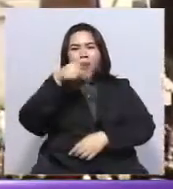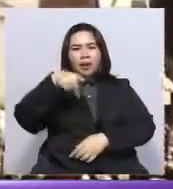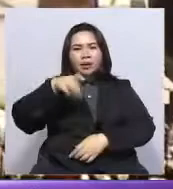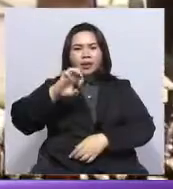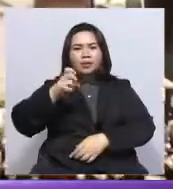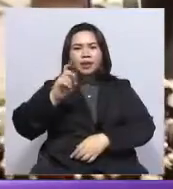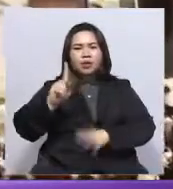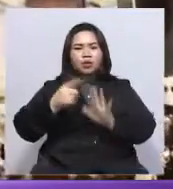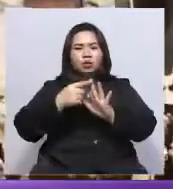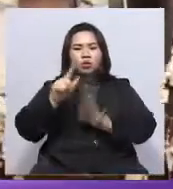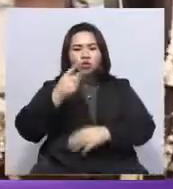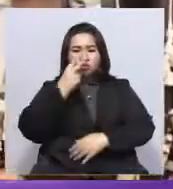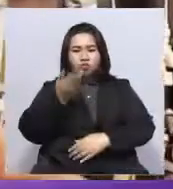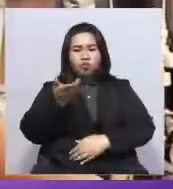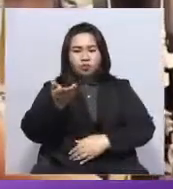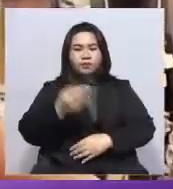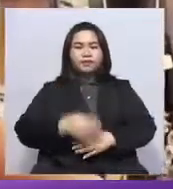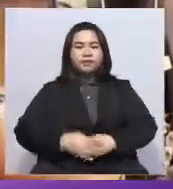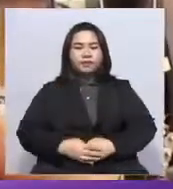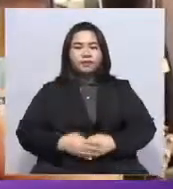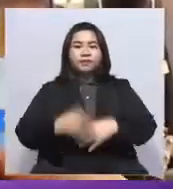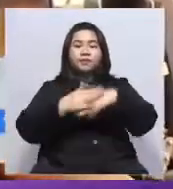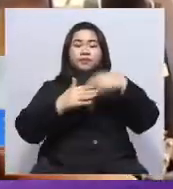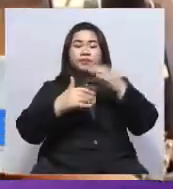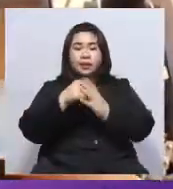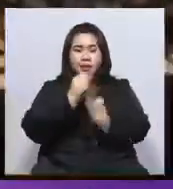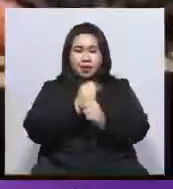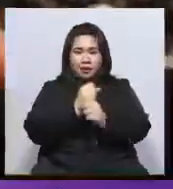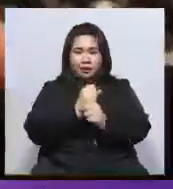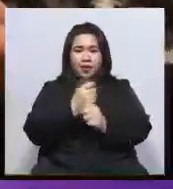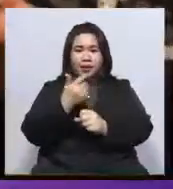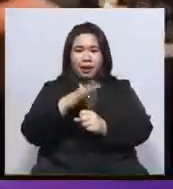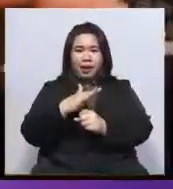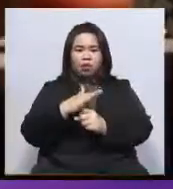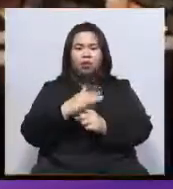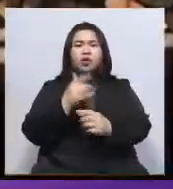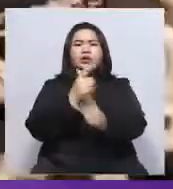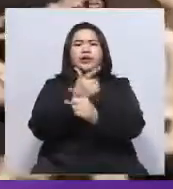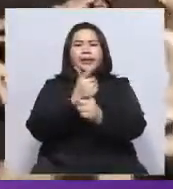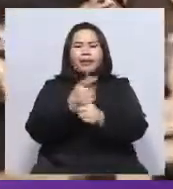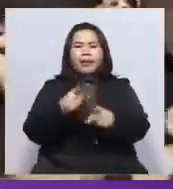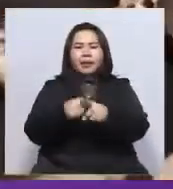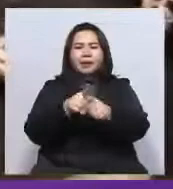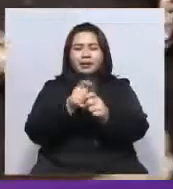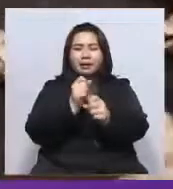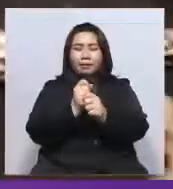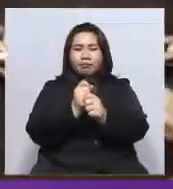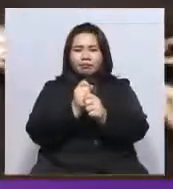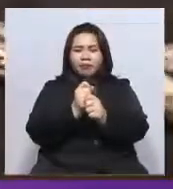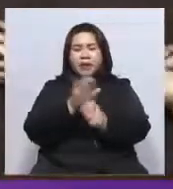ได้เลยนี่ค่ะจะเป็นงานแฮนด์เมดทำด้วยมือแล้วเงินก็จะเป็นเงินเปอร์เซ็นต์สูงเงินอยู่ที่